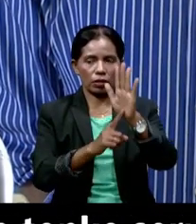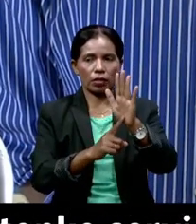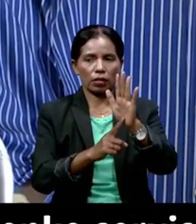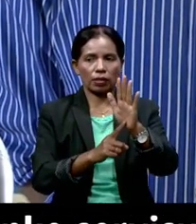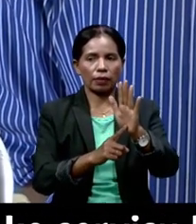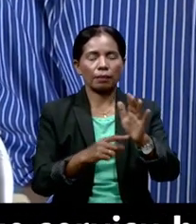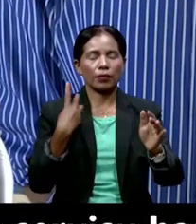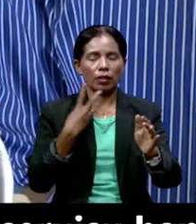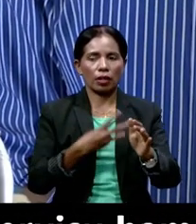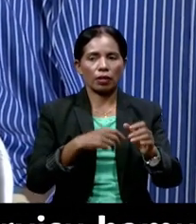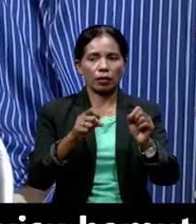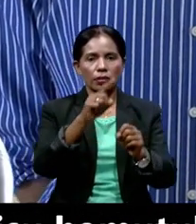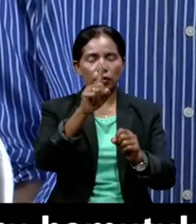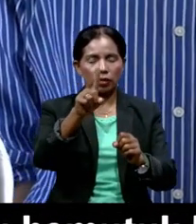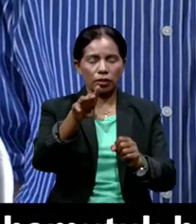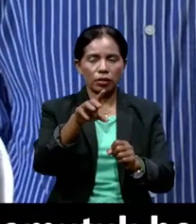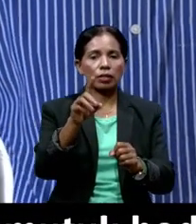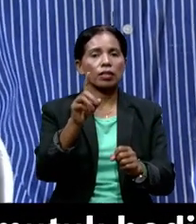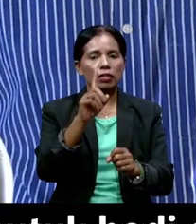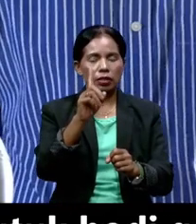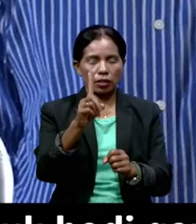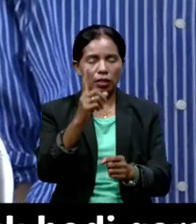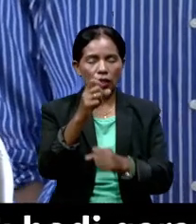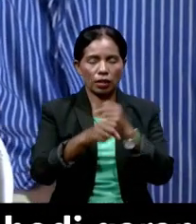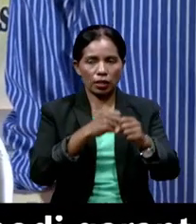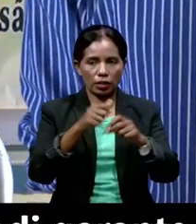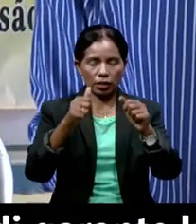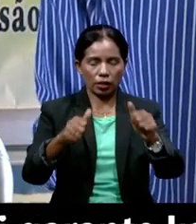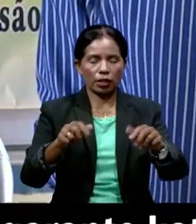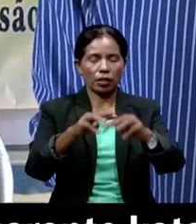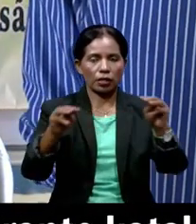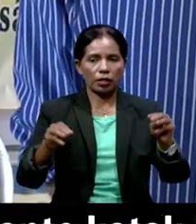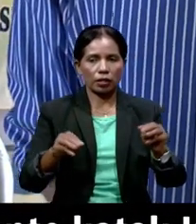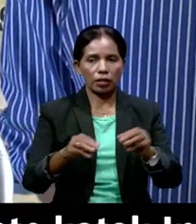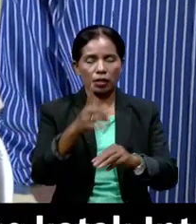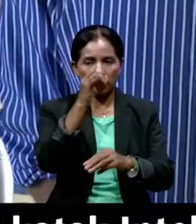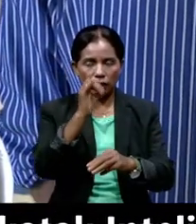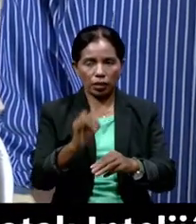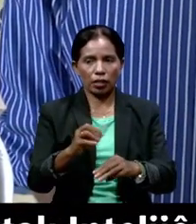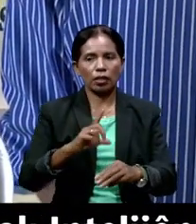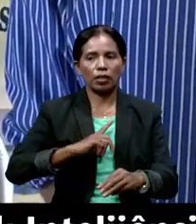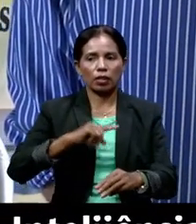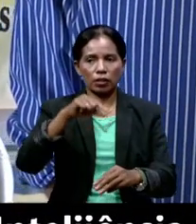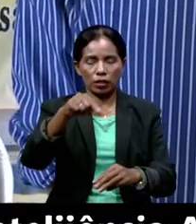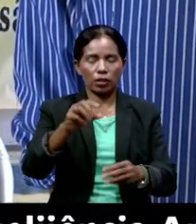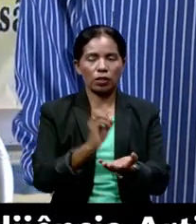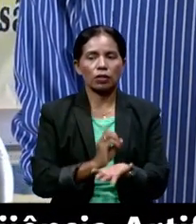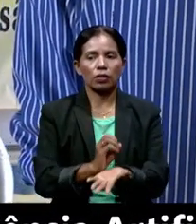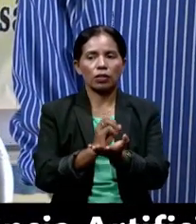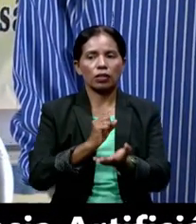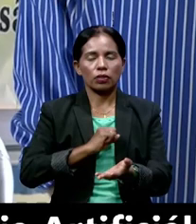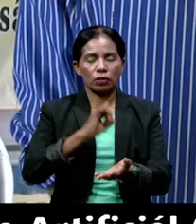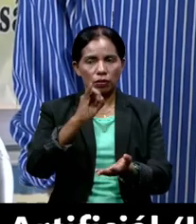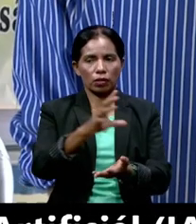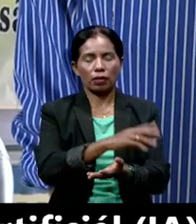lebih saya sudah satu tahun di Timor Leste menjajaki pada 5 distrik. Dari distrik Dili, Likisa, Oikusi, Suai